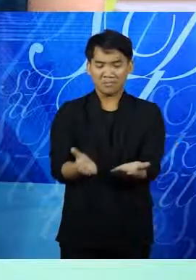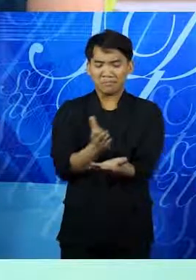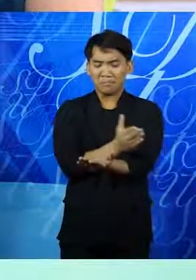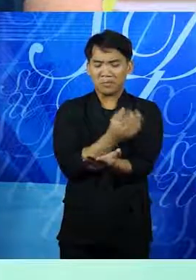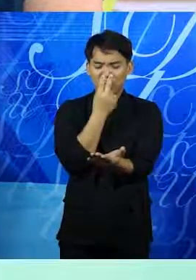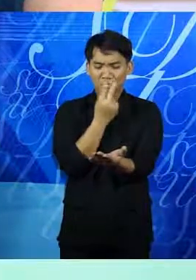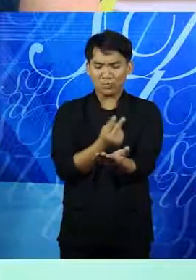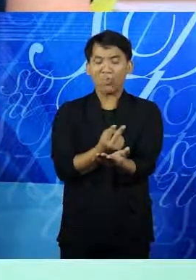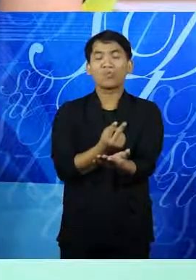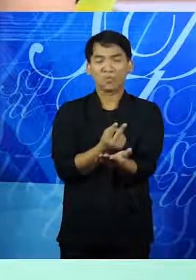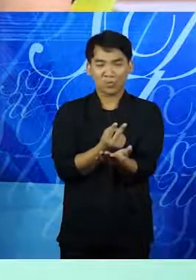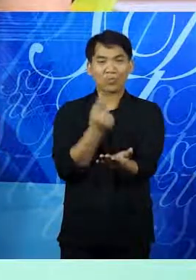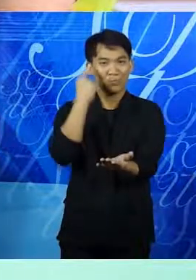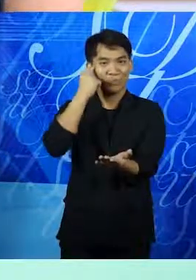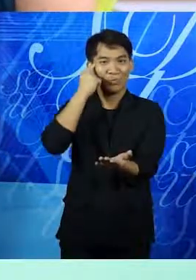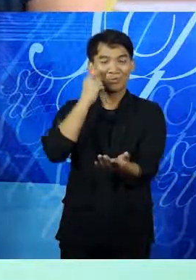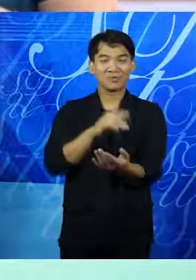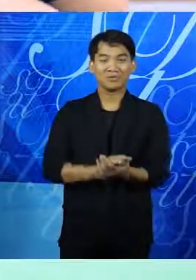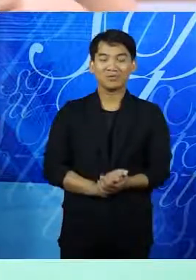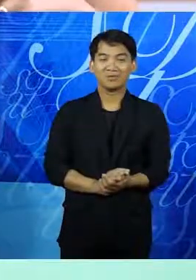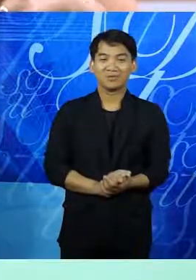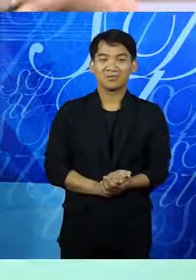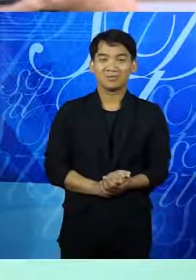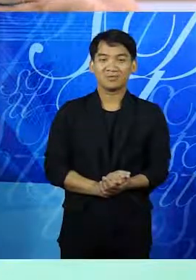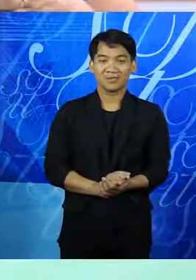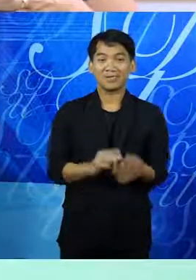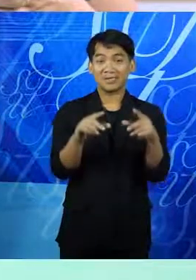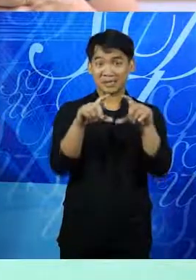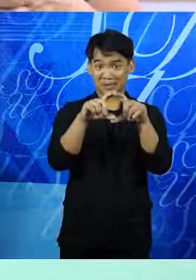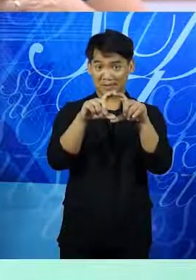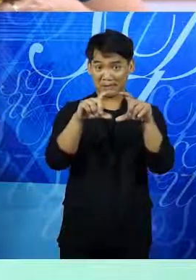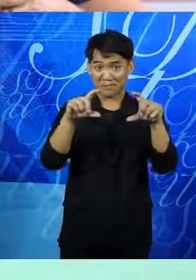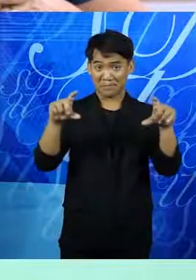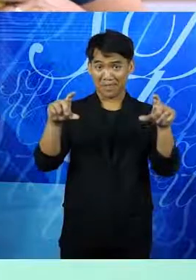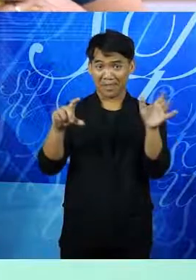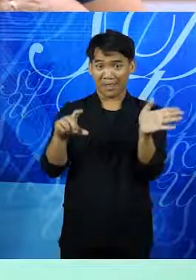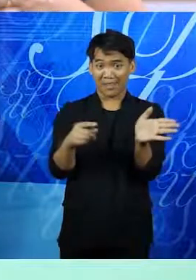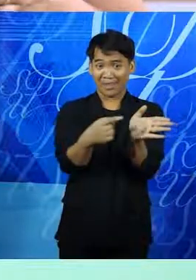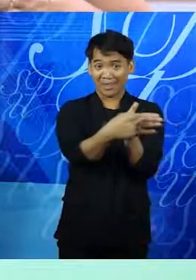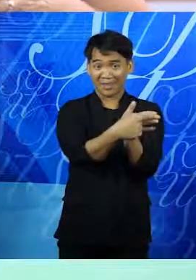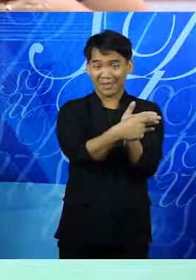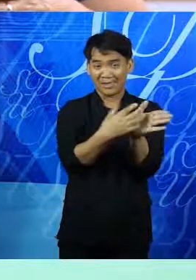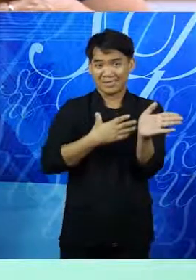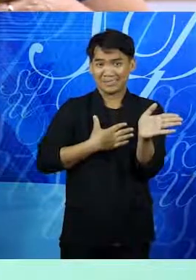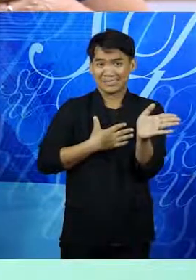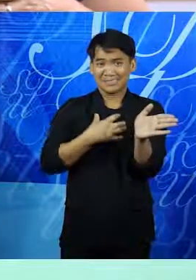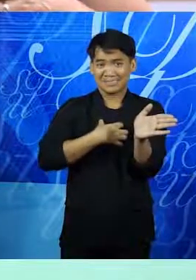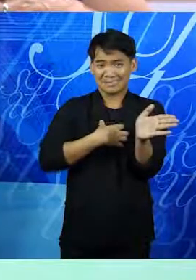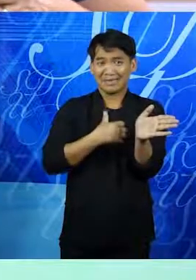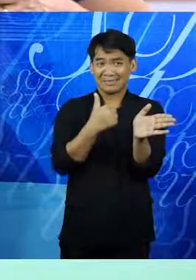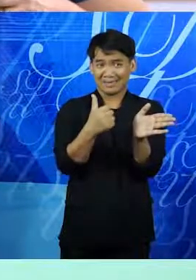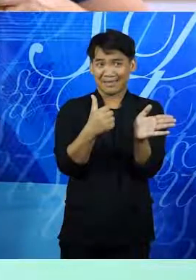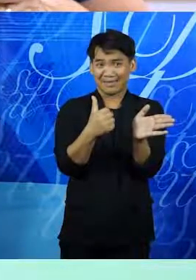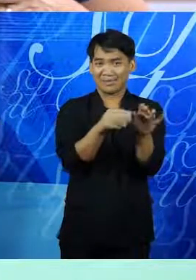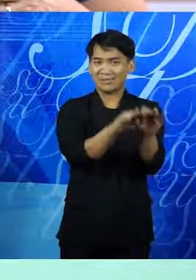กับแผ่นประโยคซึ่งจะมี2แผ่นก็คือฉันอยากได้และก็สิ่งที่เด็กต้องการเ